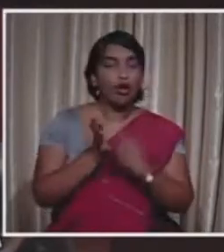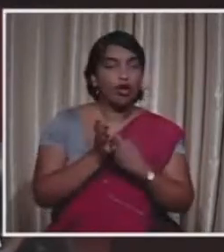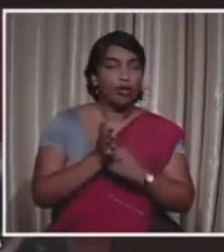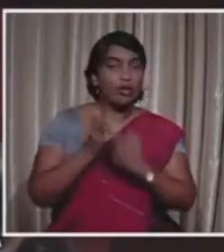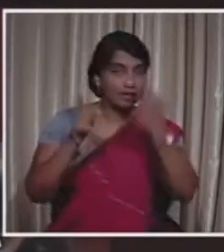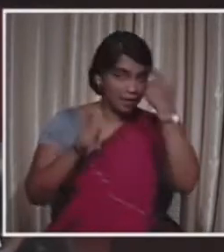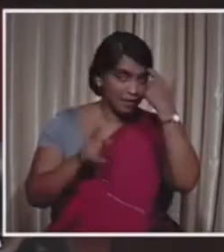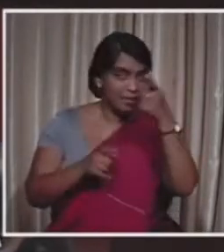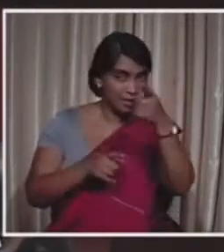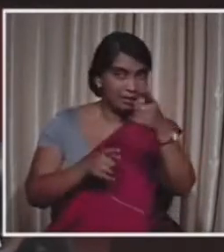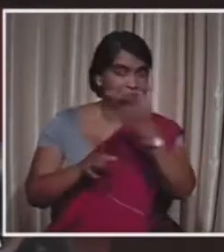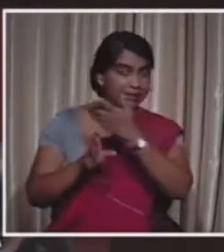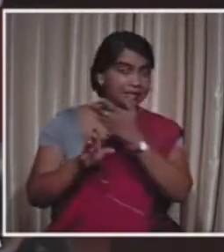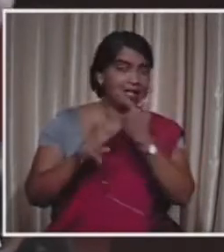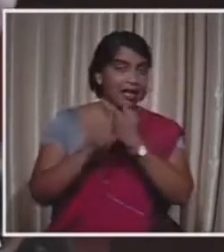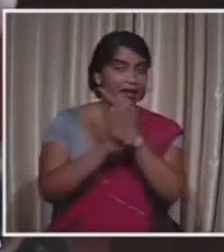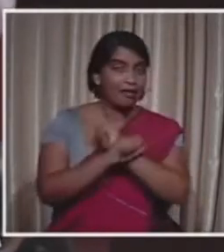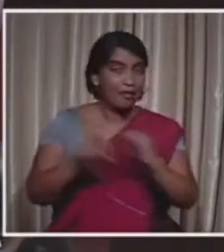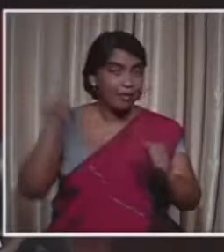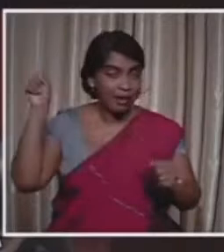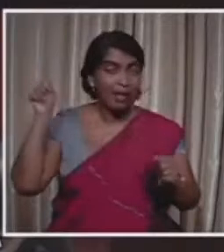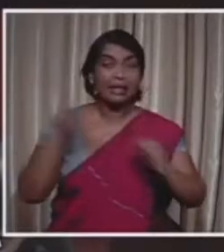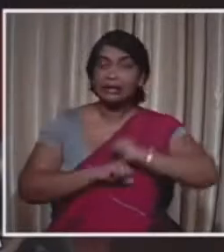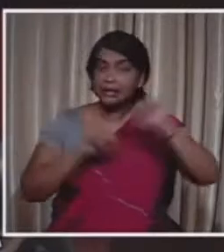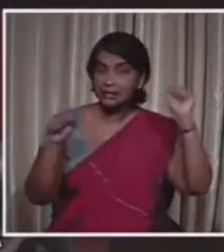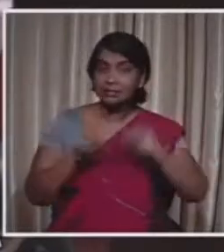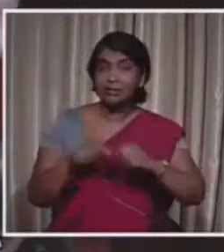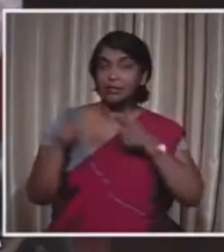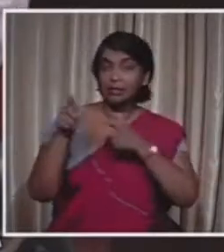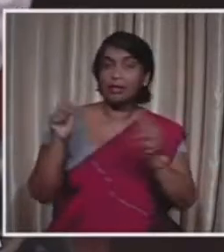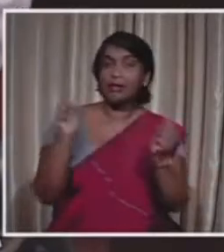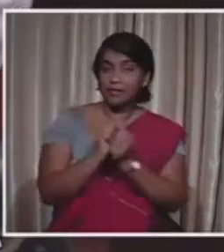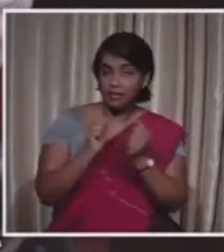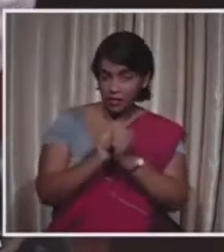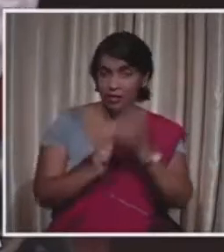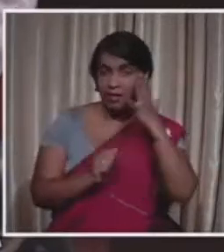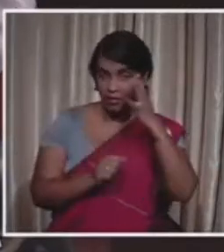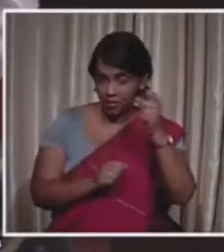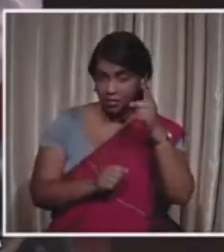මතකද? ඒ කරපු මිනිමරු ක්‍රියාවන් මතකද?